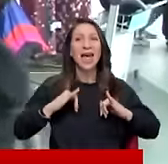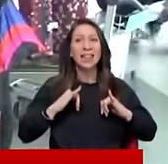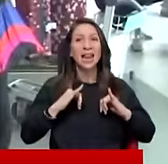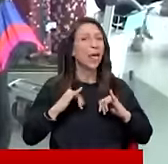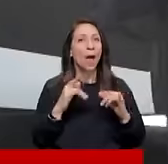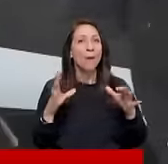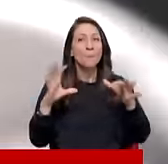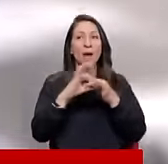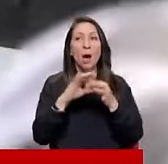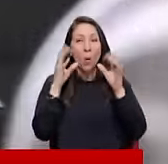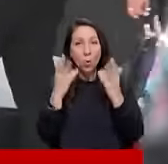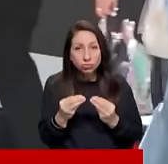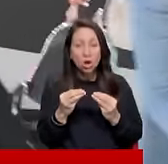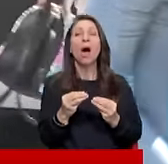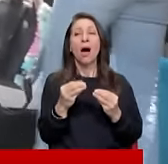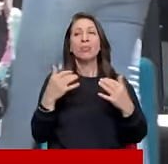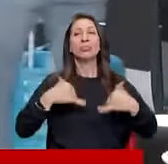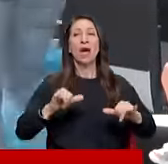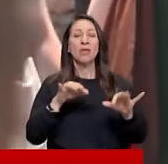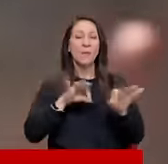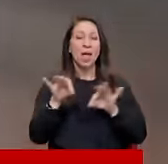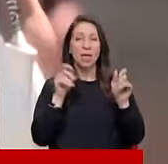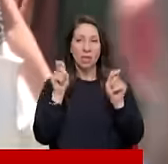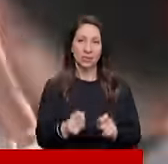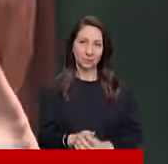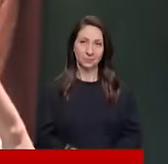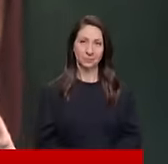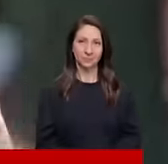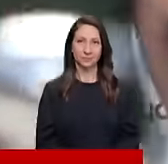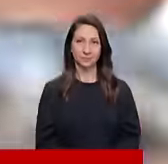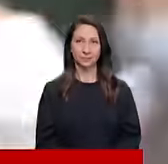de bu tarihlere denk gelince tatil planları yapıldı.